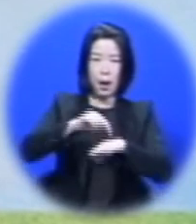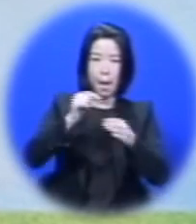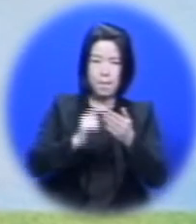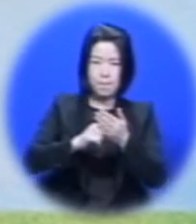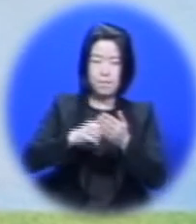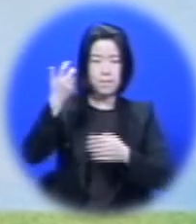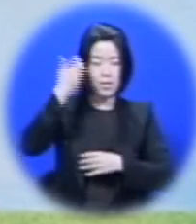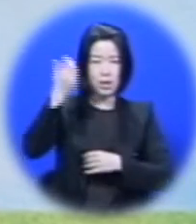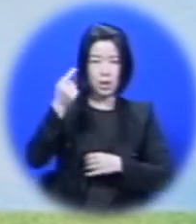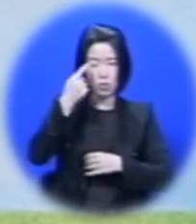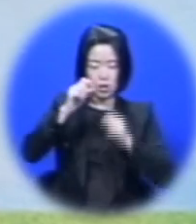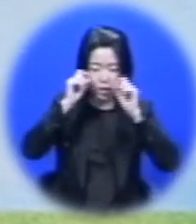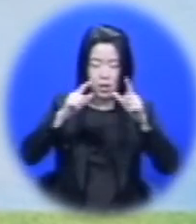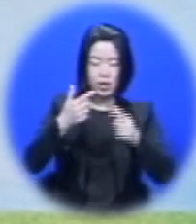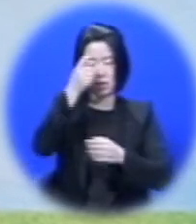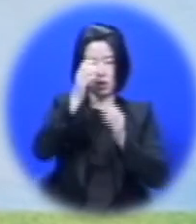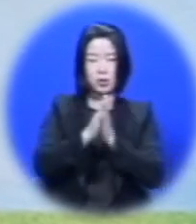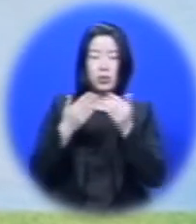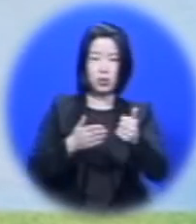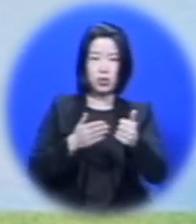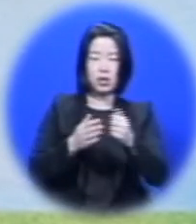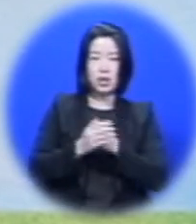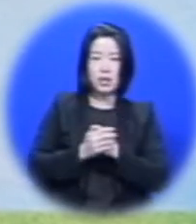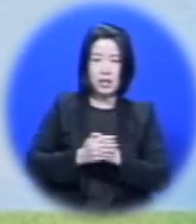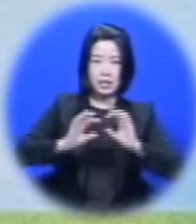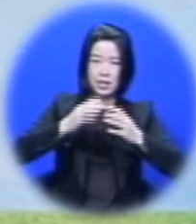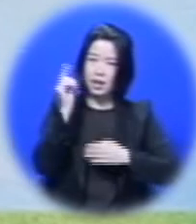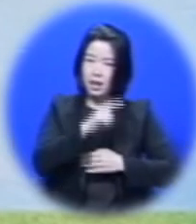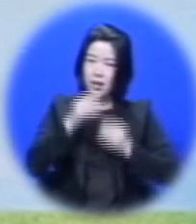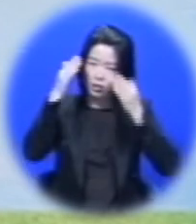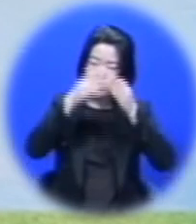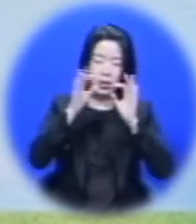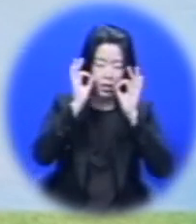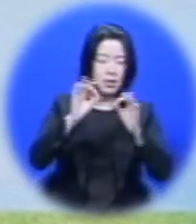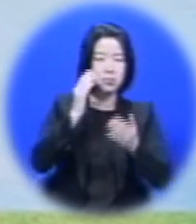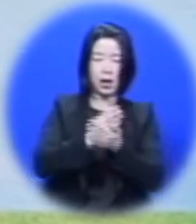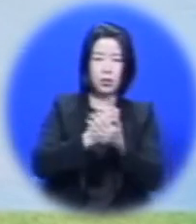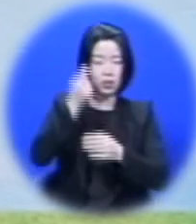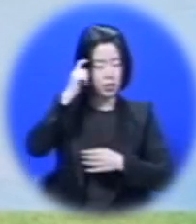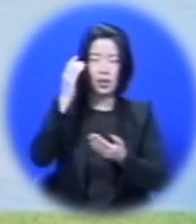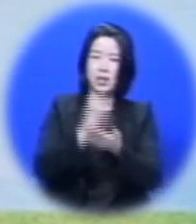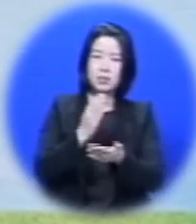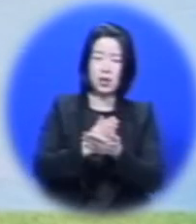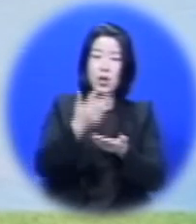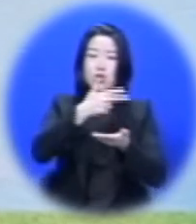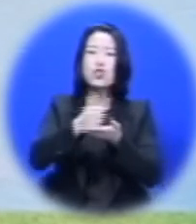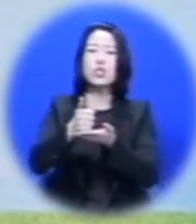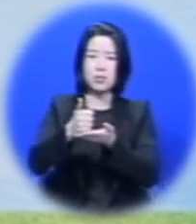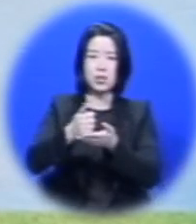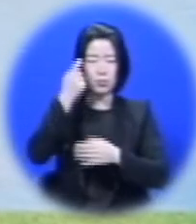눈이 열리기를 기도하십시오. 세상 악한 것에 주목하지 않고 그거 묵상하지 말고 주님을